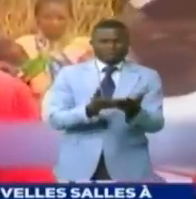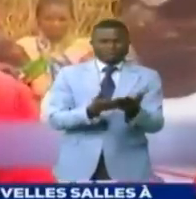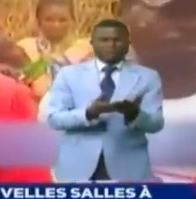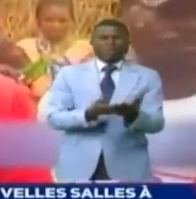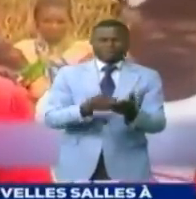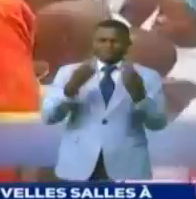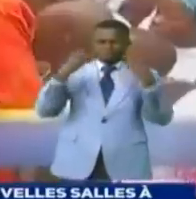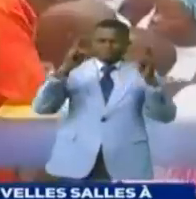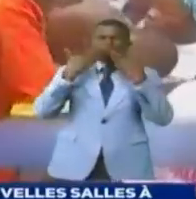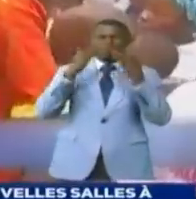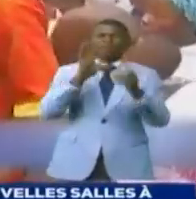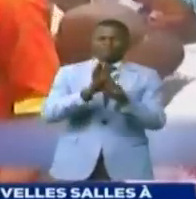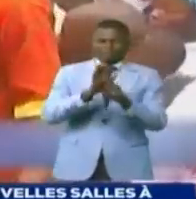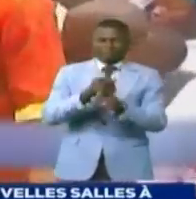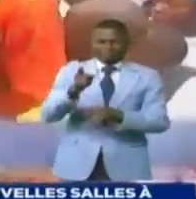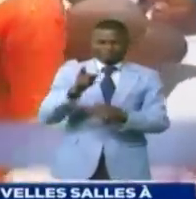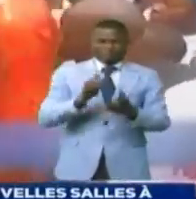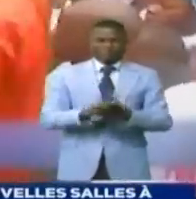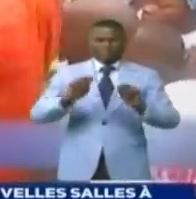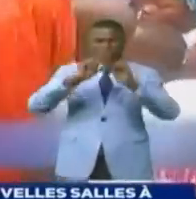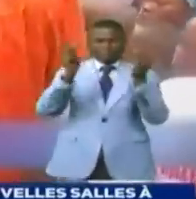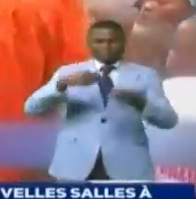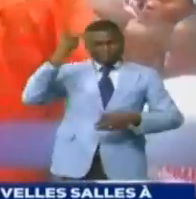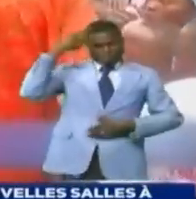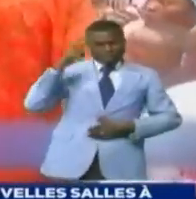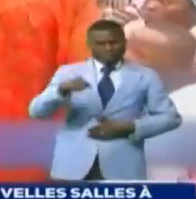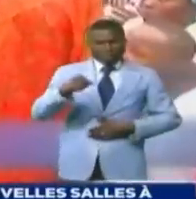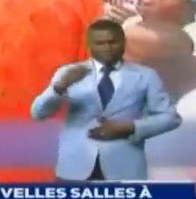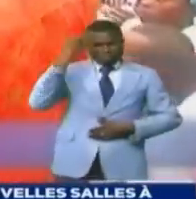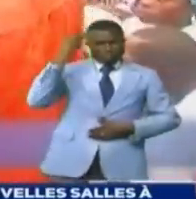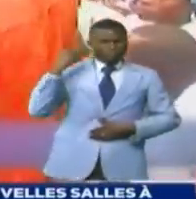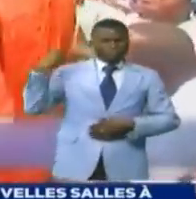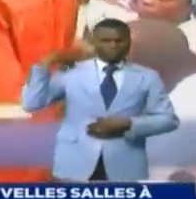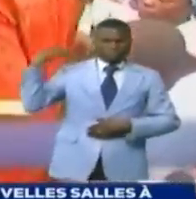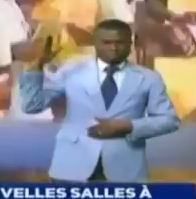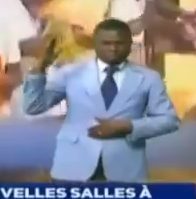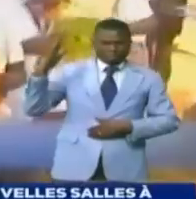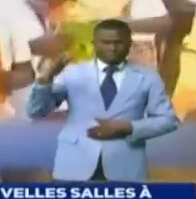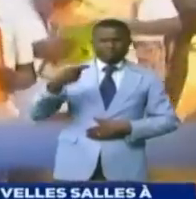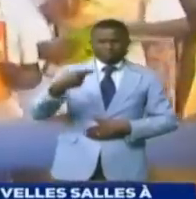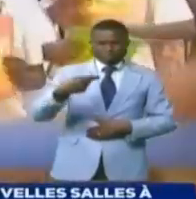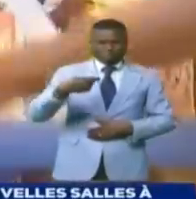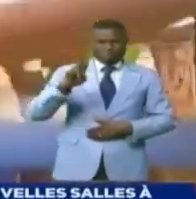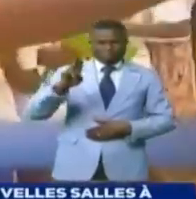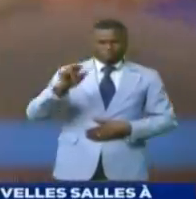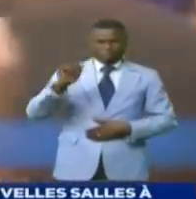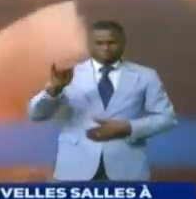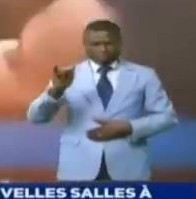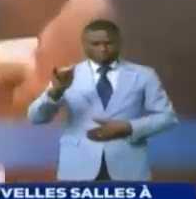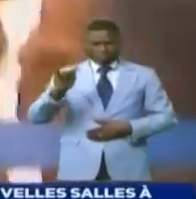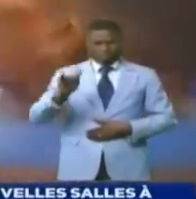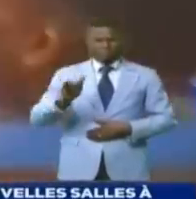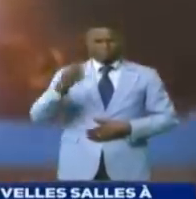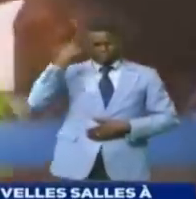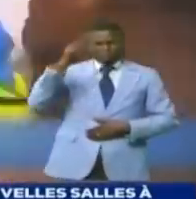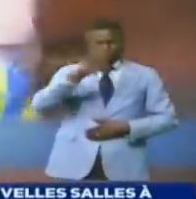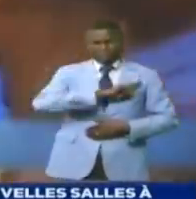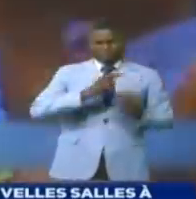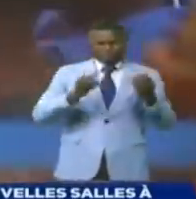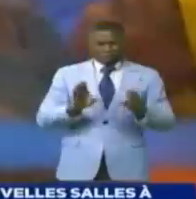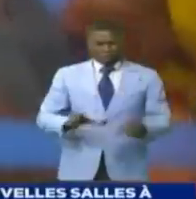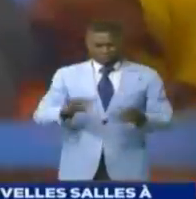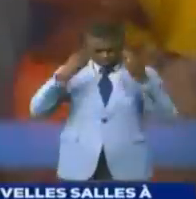quand même. Merci beaucoup. Le cadre du parti cher au ministre d'État, Guy Loando, agissant pour la République, est